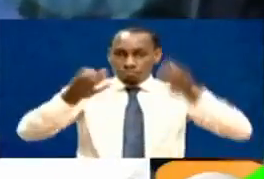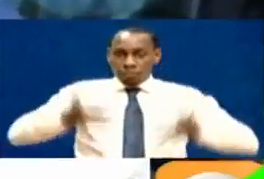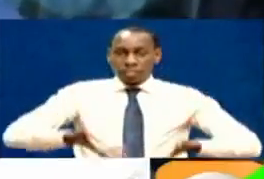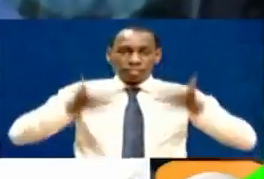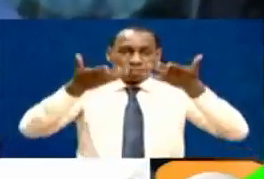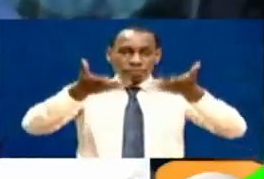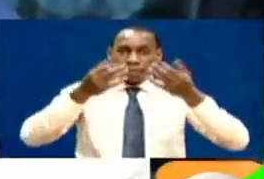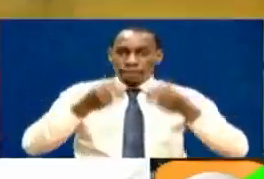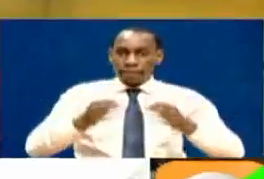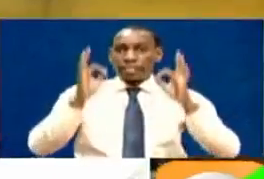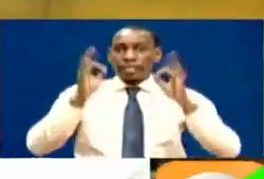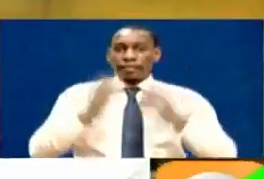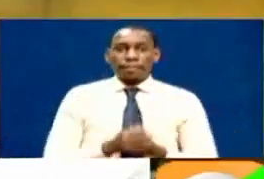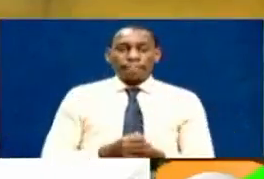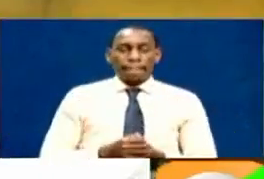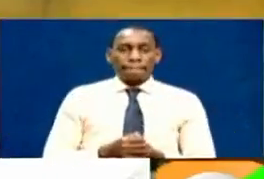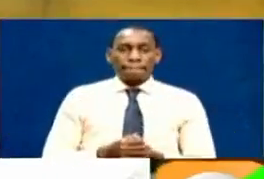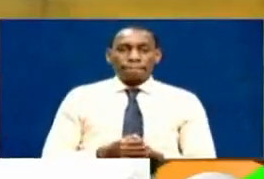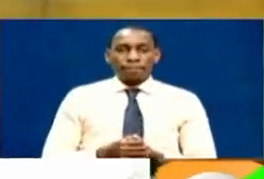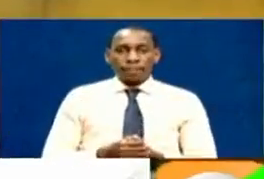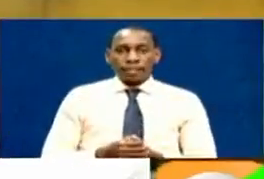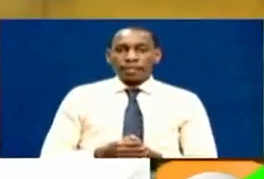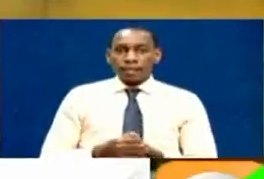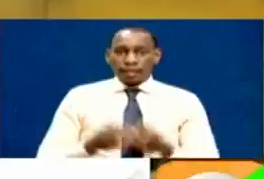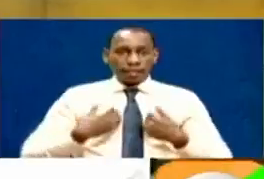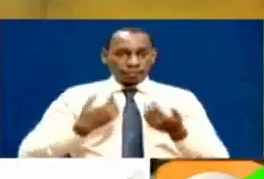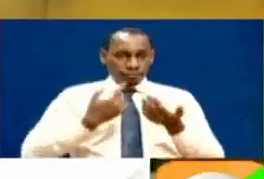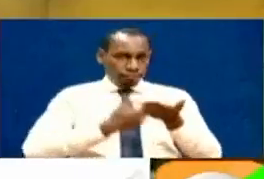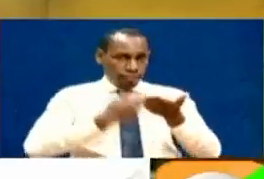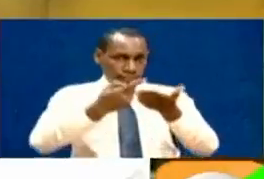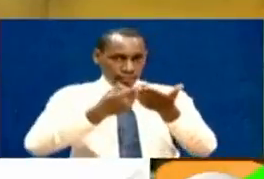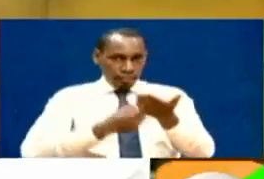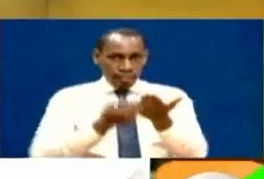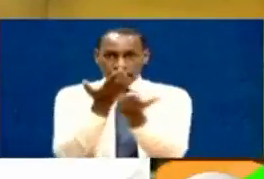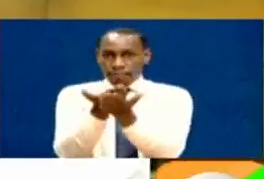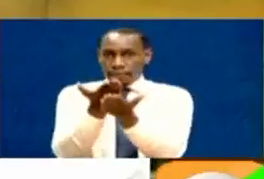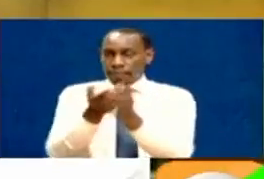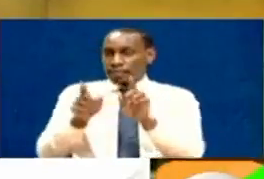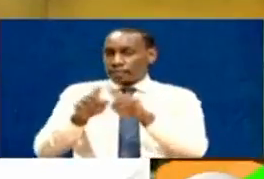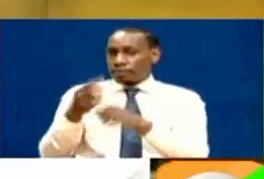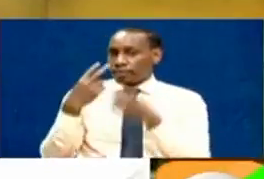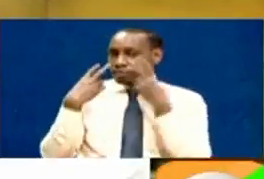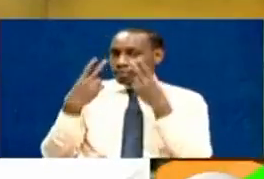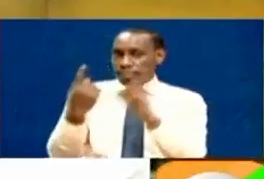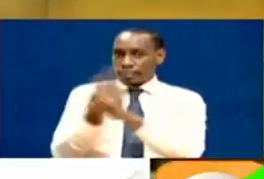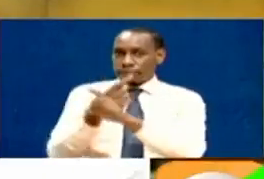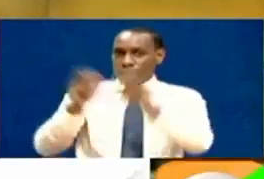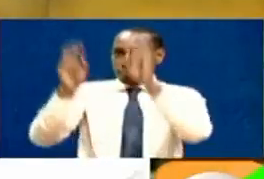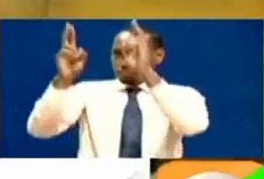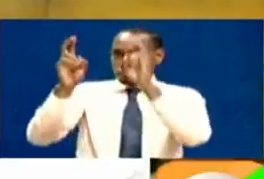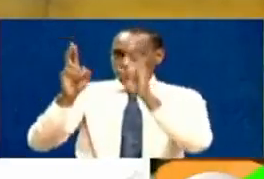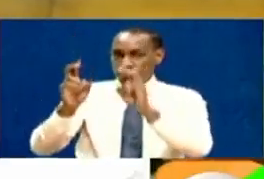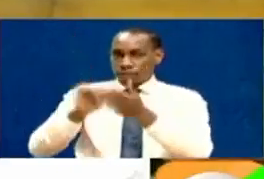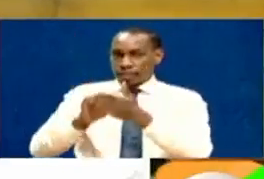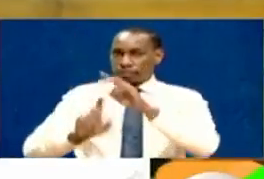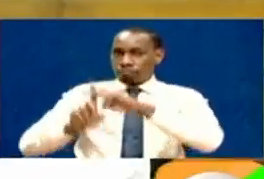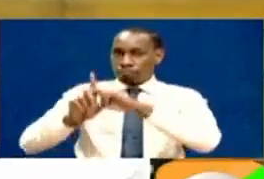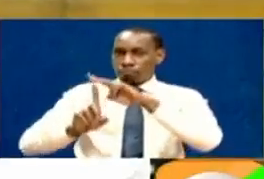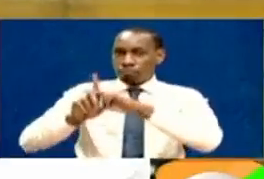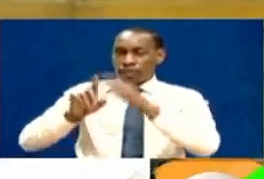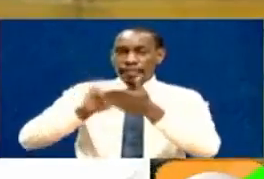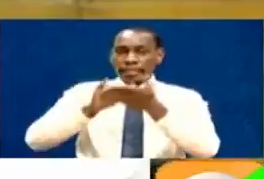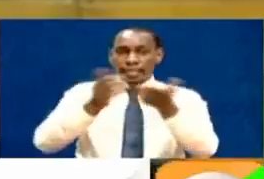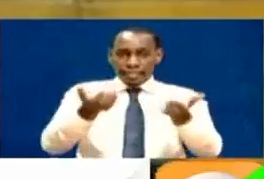uamuzi wake rasmi. I have considered the application and I note that there are various issues that have been raised that